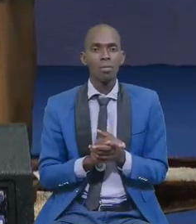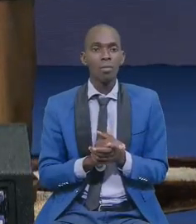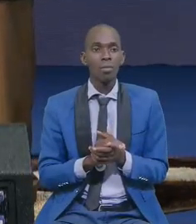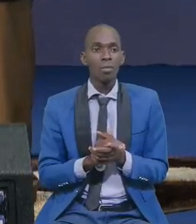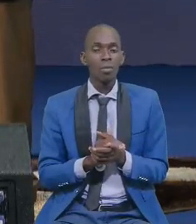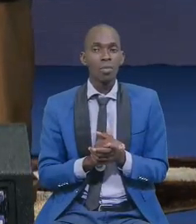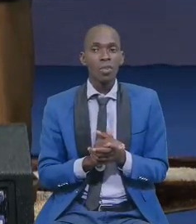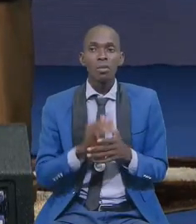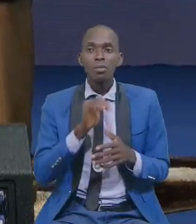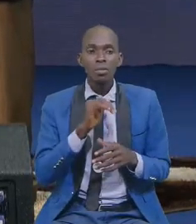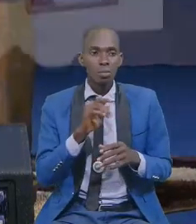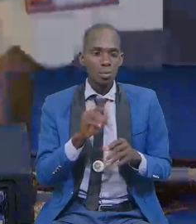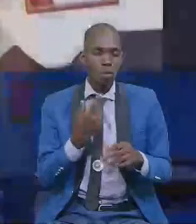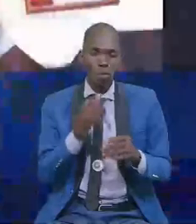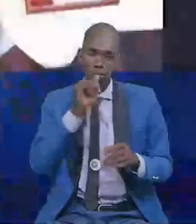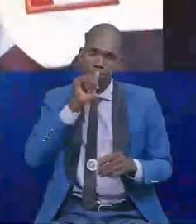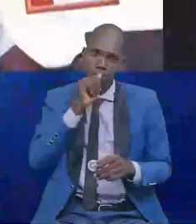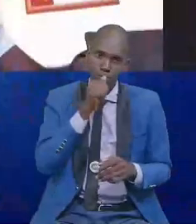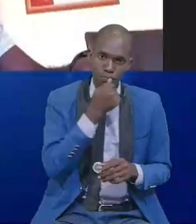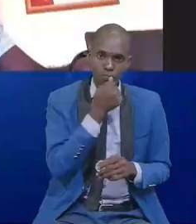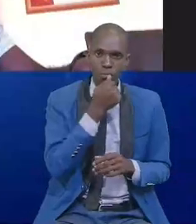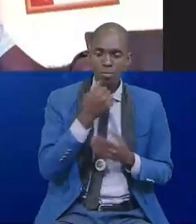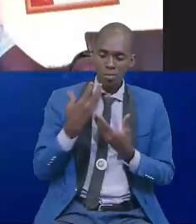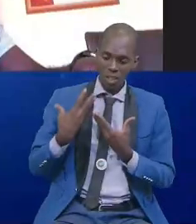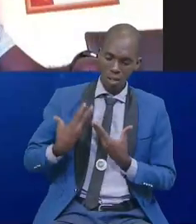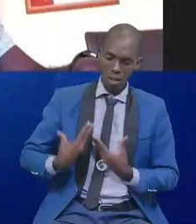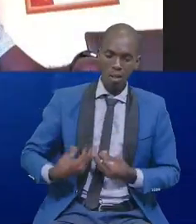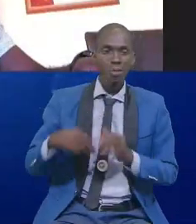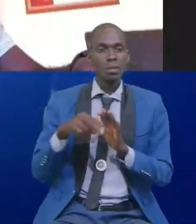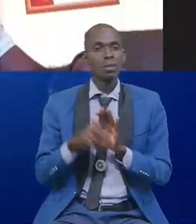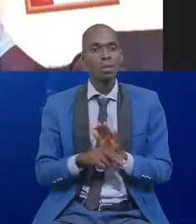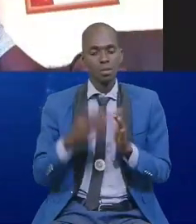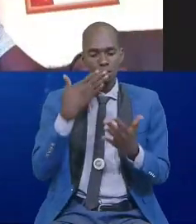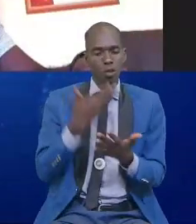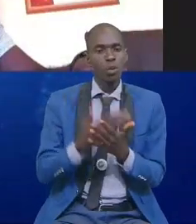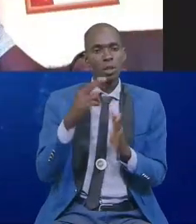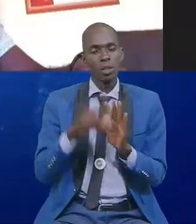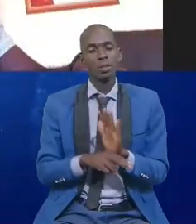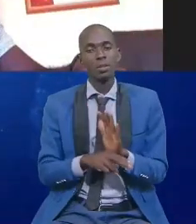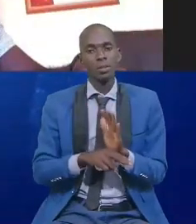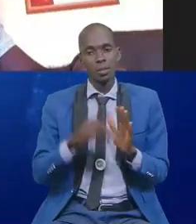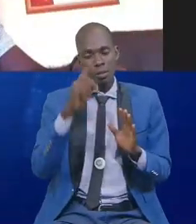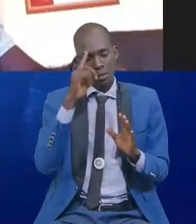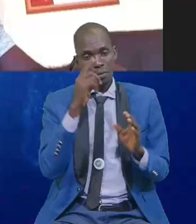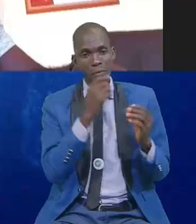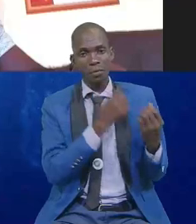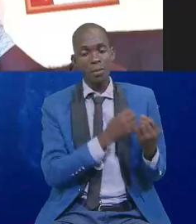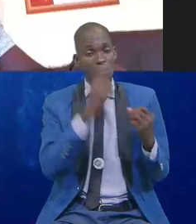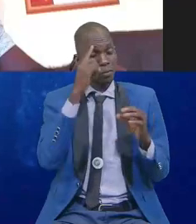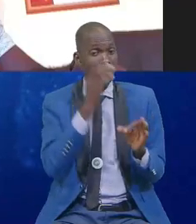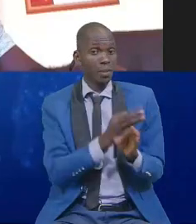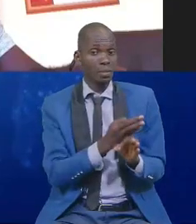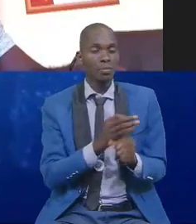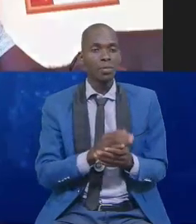Ça, c'est le royaume. La patience. La douceur. La bonté. La bénignité. La